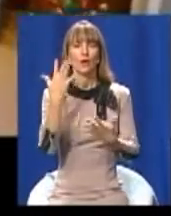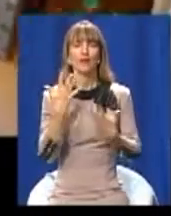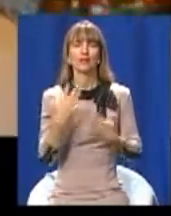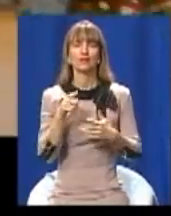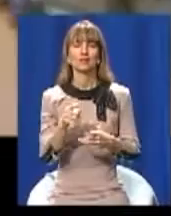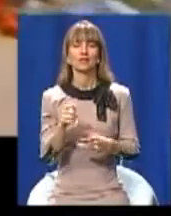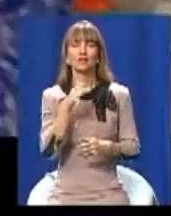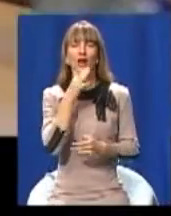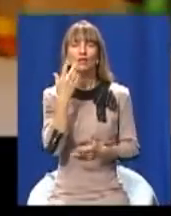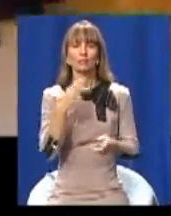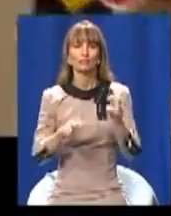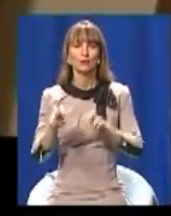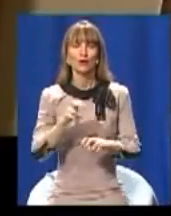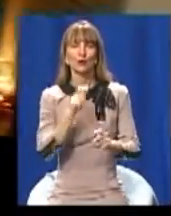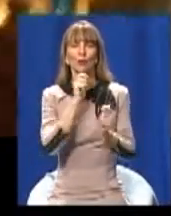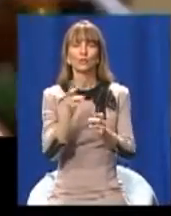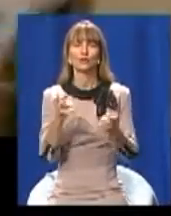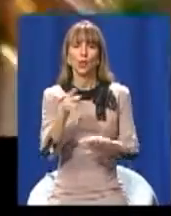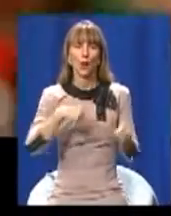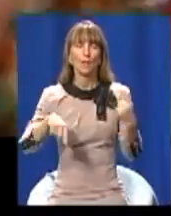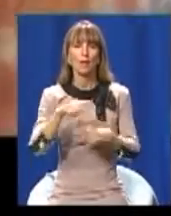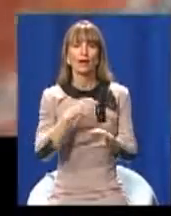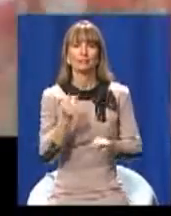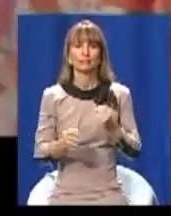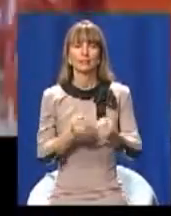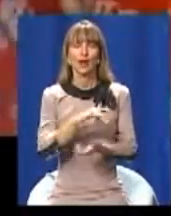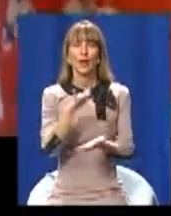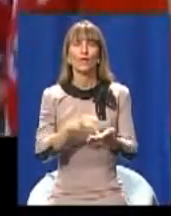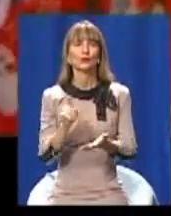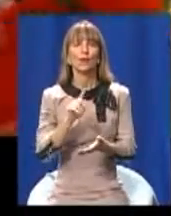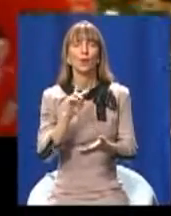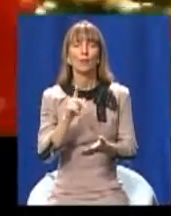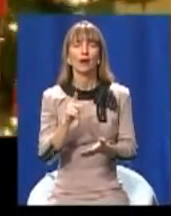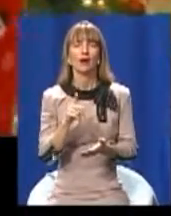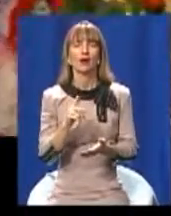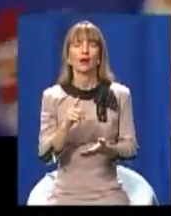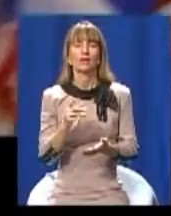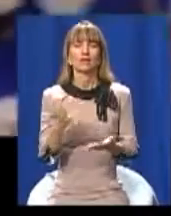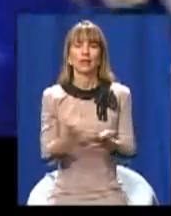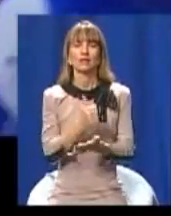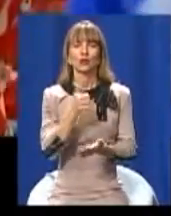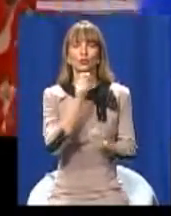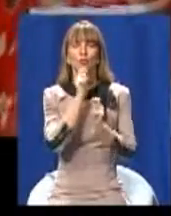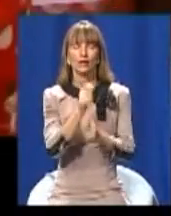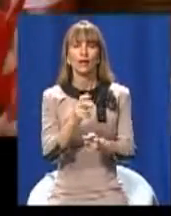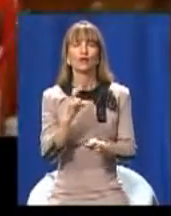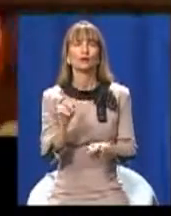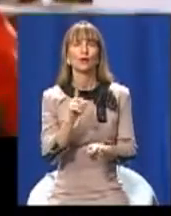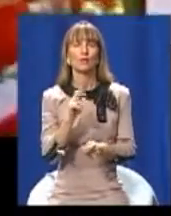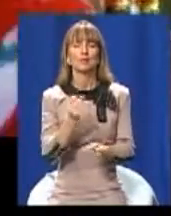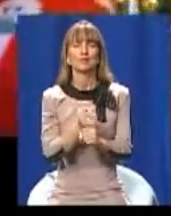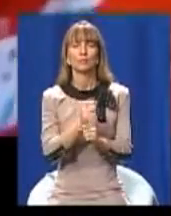коли у пошуках подарунків треба оббігати чи не все місто, аби вгодити комусь. Але і тут при виборі певного презенту необхідно